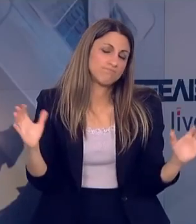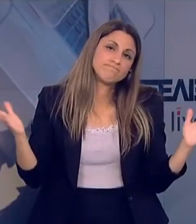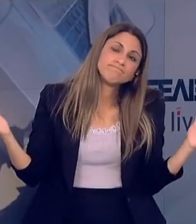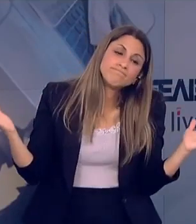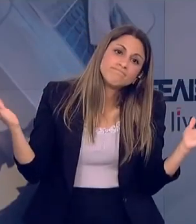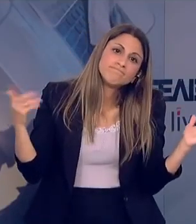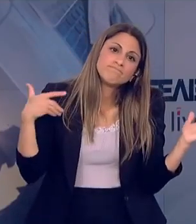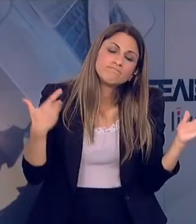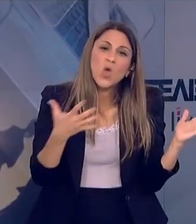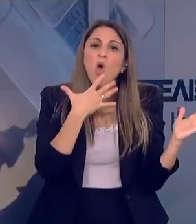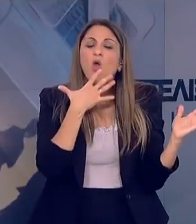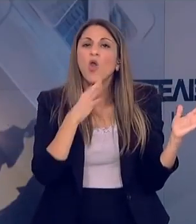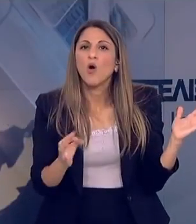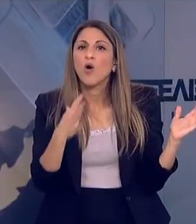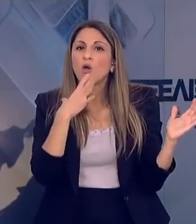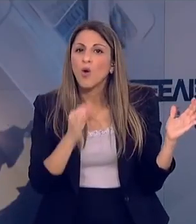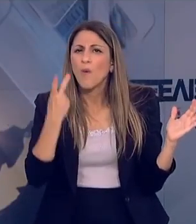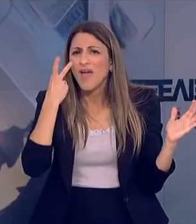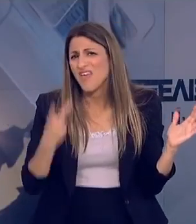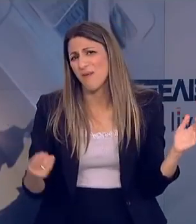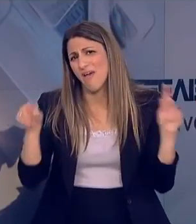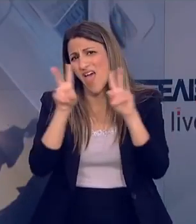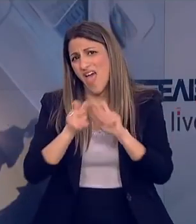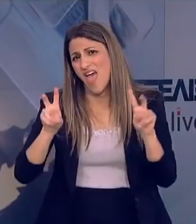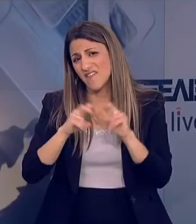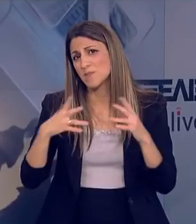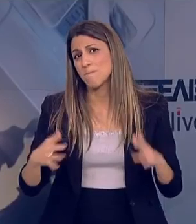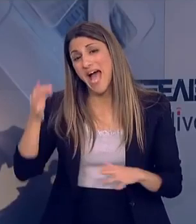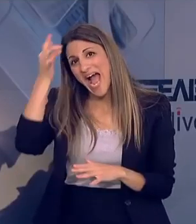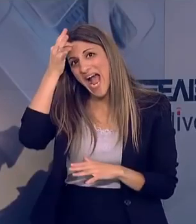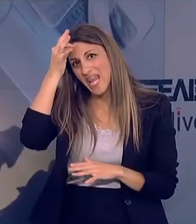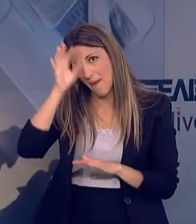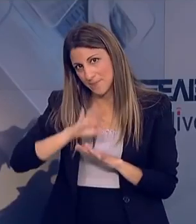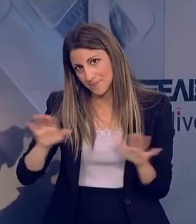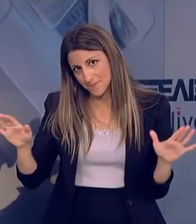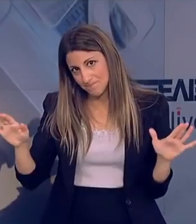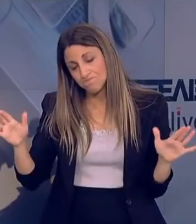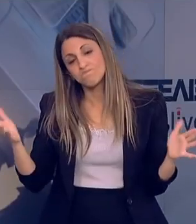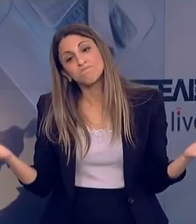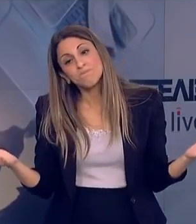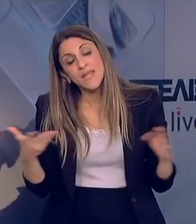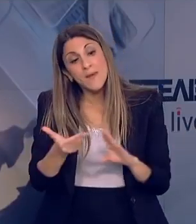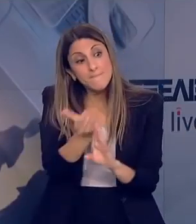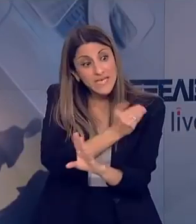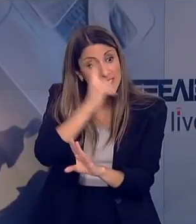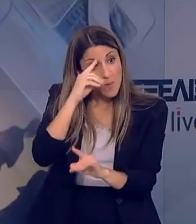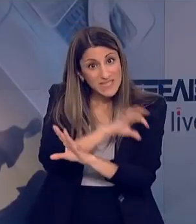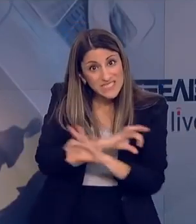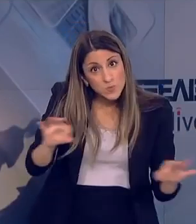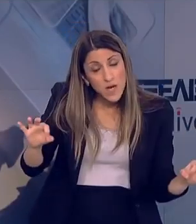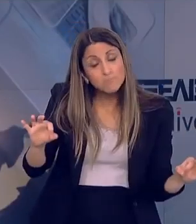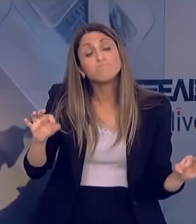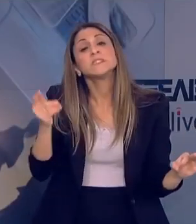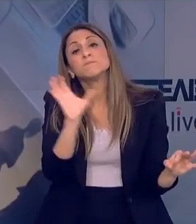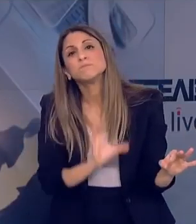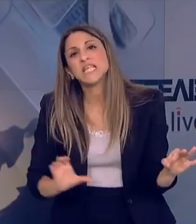είδαμε αυτό σε μελέτες και δημοσιεύσεις που γίνανε στη Γαλλία. Μπορεί να επιβεβαιωθεί αν υπήρχε πιο πριν? Βεβαίως και μπορεί να επιβεβαιωθεί,